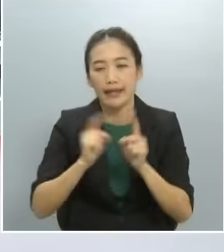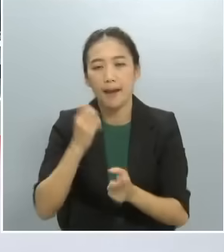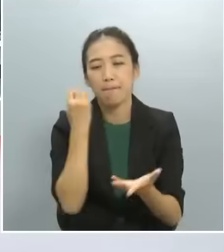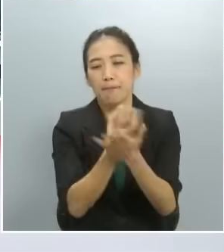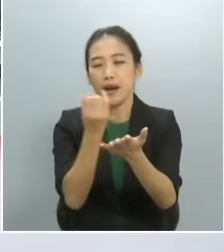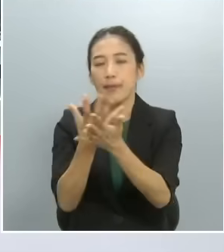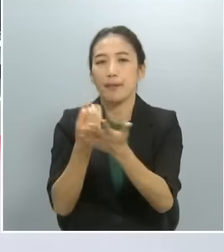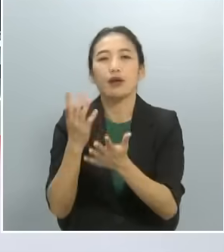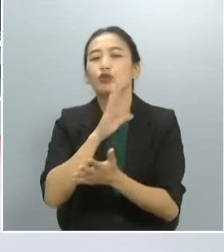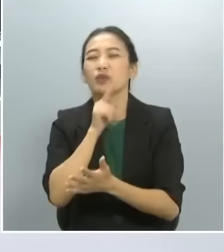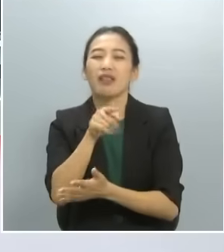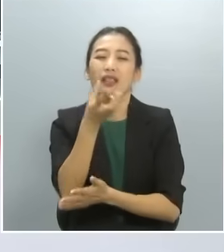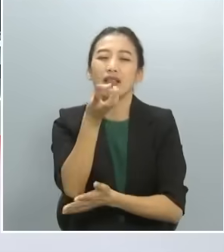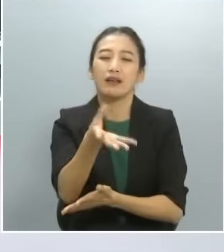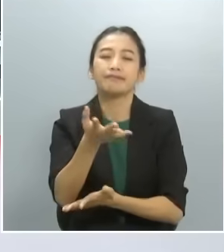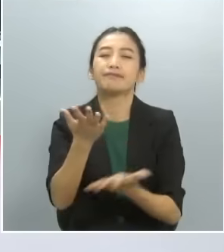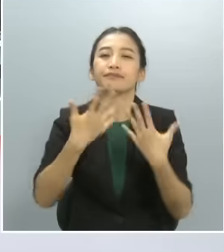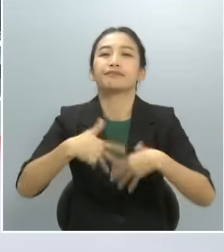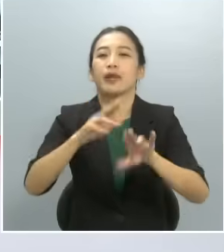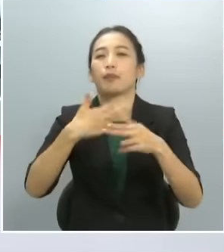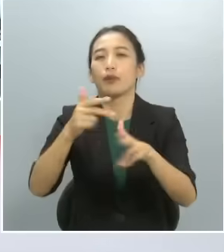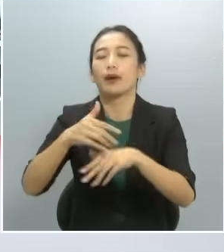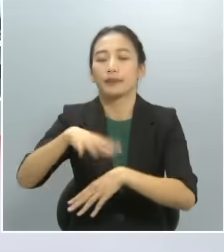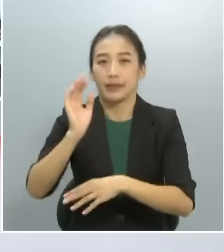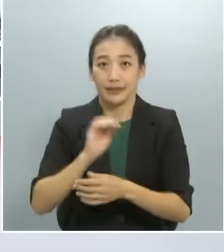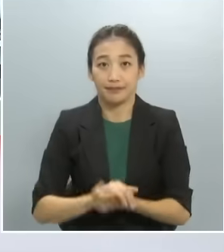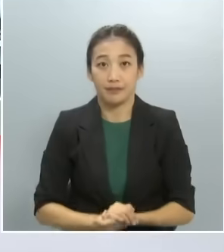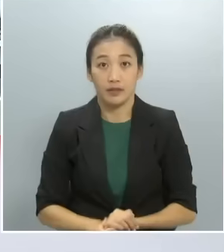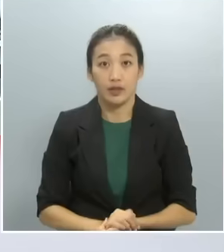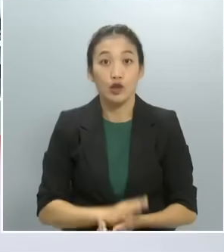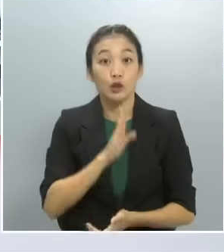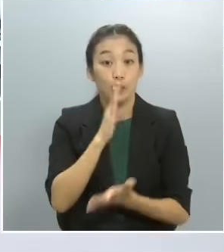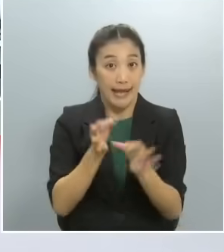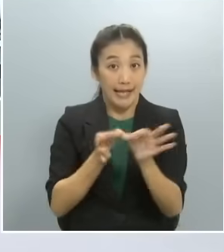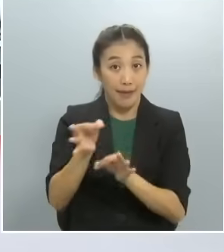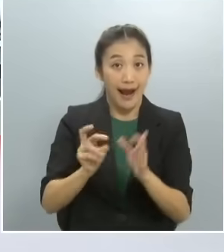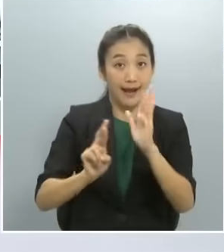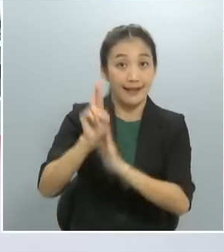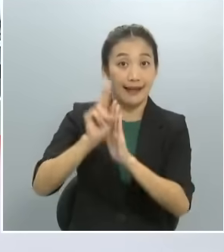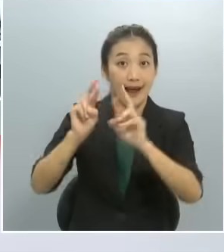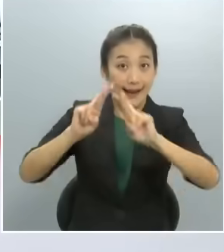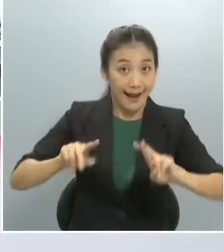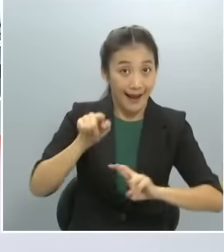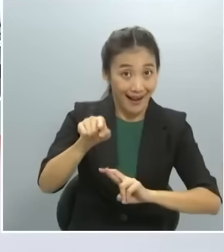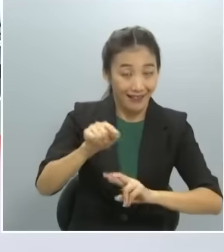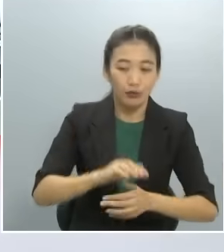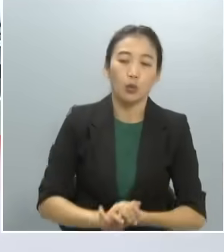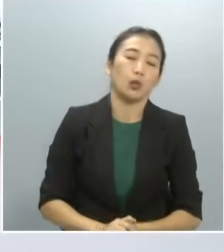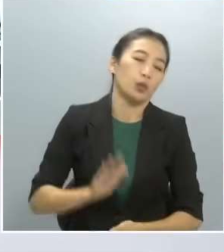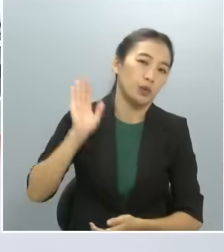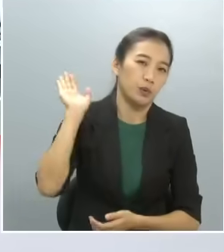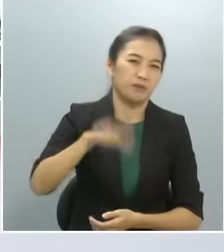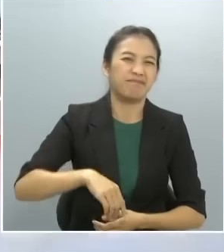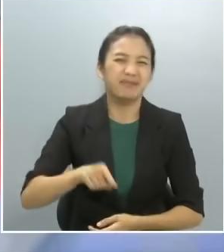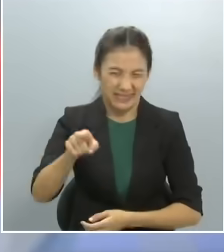เกลียดคือผมเองอ่ะผมอธิบายให้ฟังเลยฟังชาของคุณเนี่ยผมบอกนะรากเนี่ยมันมาจากไอซ์มอนสเตอร์ของผมนี่